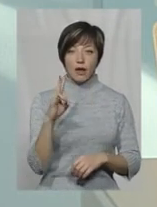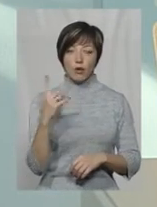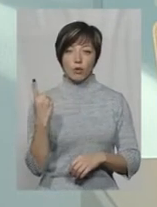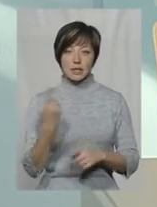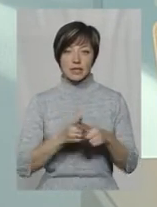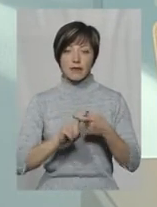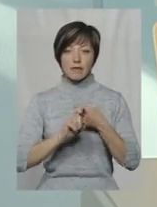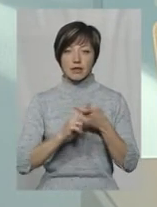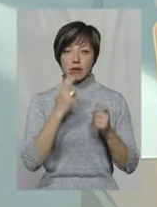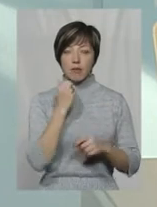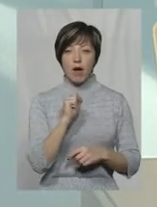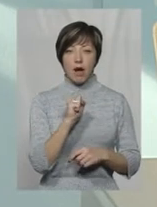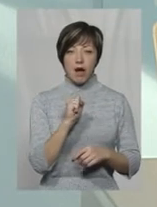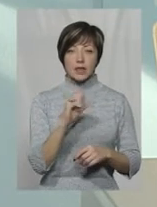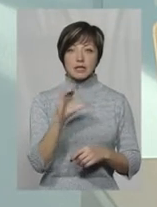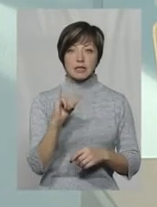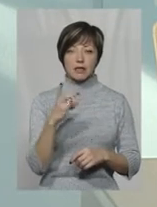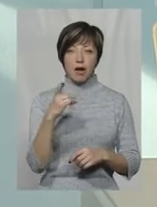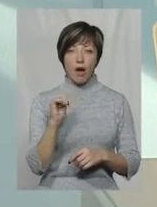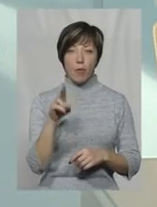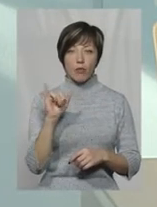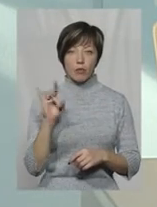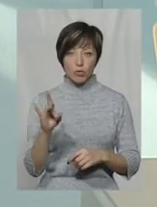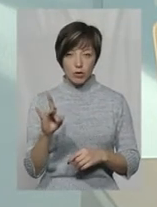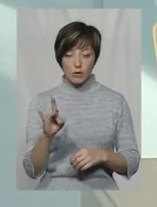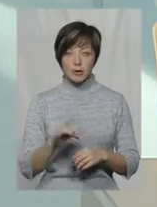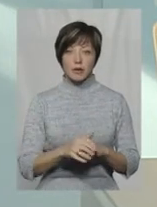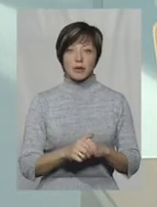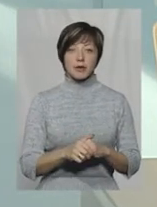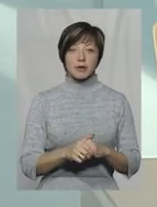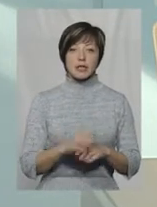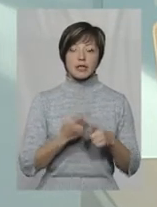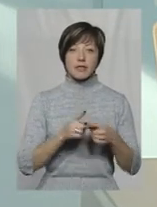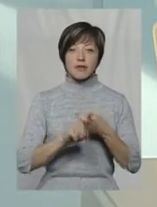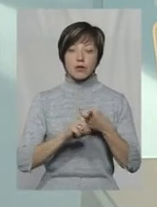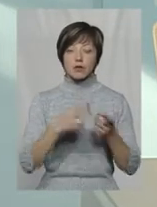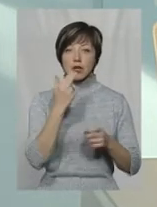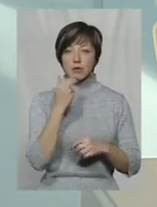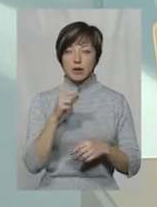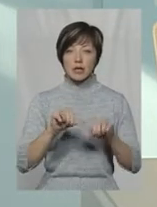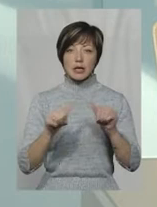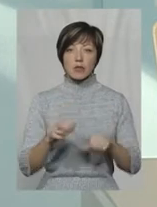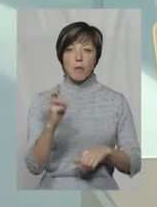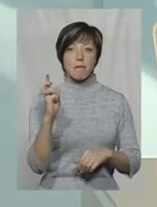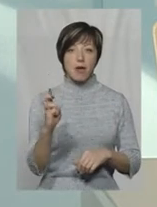вірус грипу типу А Сінгапур H3N2. Це вірус грипу типу